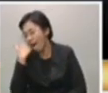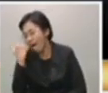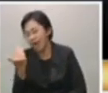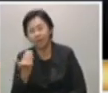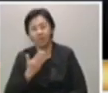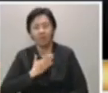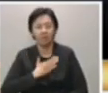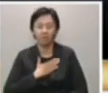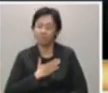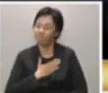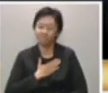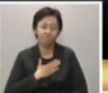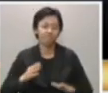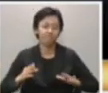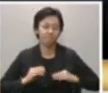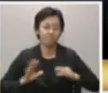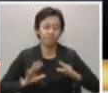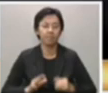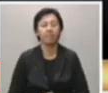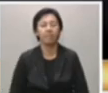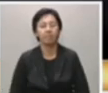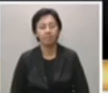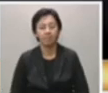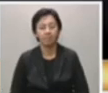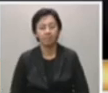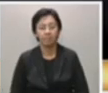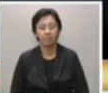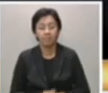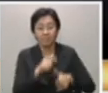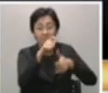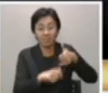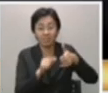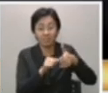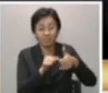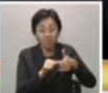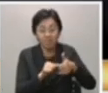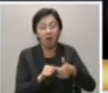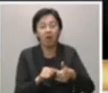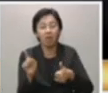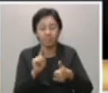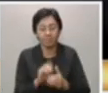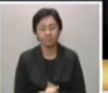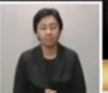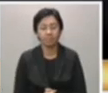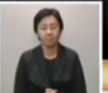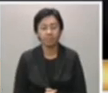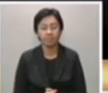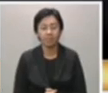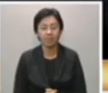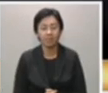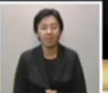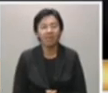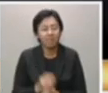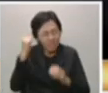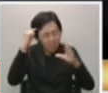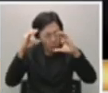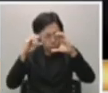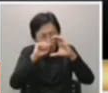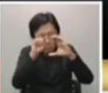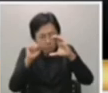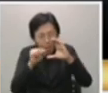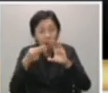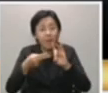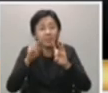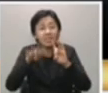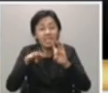จะไว้วางใจท่านซึ่งประกาศตัวว่ามีเซลล์สมอง 84,000 เซลล์บริหารประเ